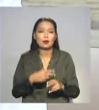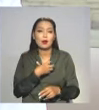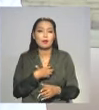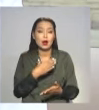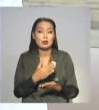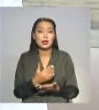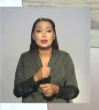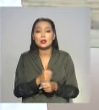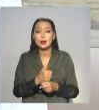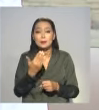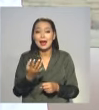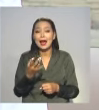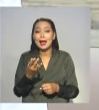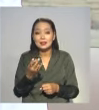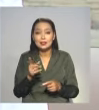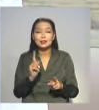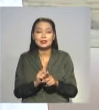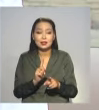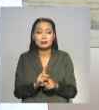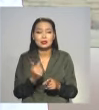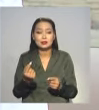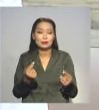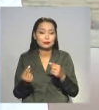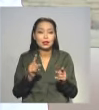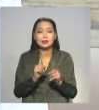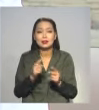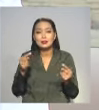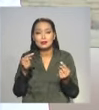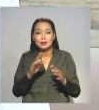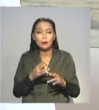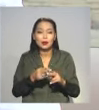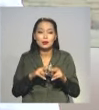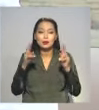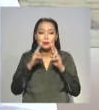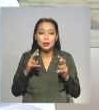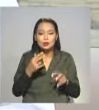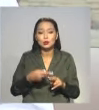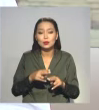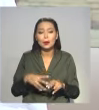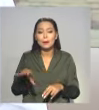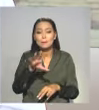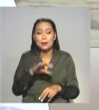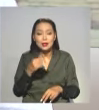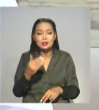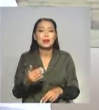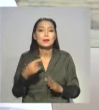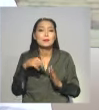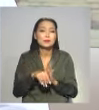басты анализдердің бірі болып табылады. Бана ашылы гистосовместимость дегеніміз, өйткені ол банаға салған